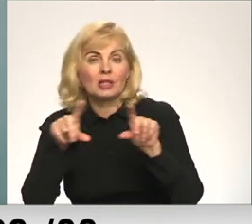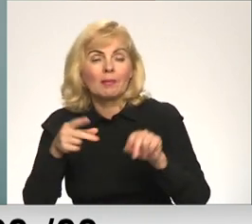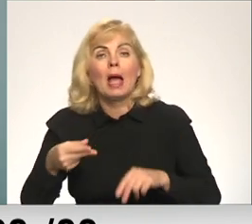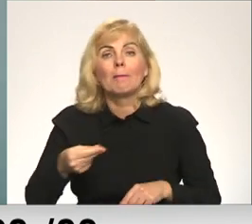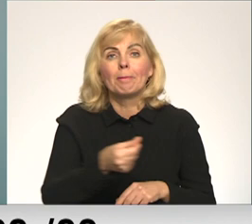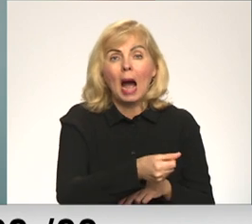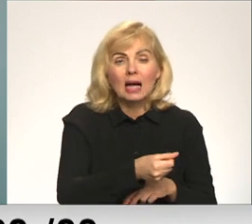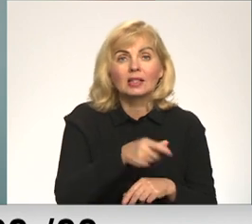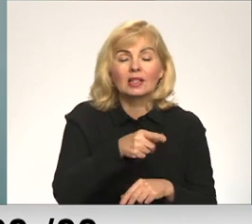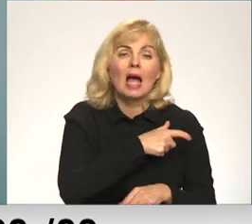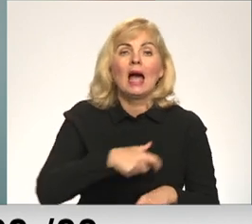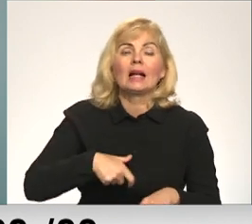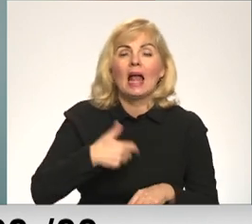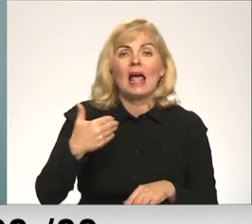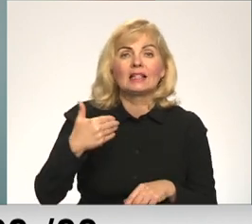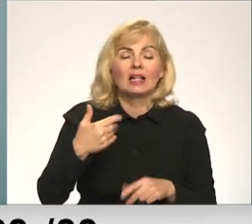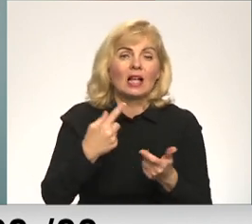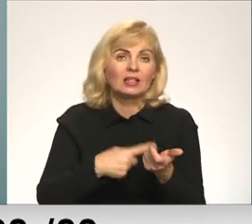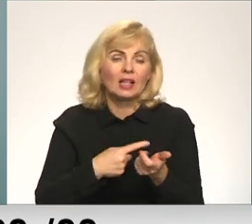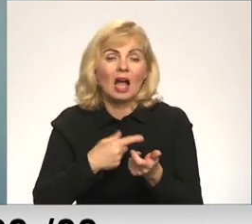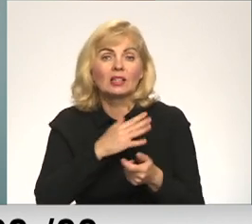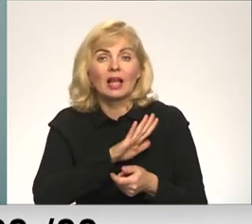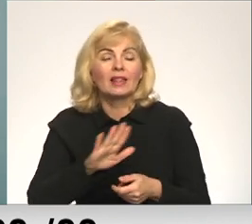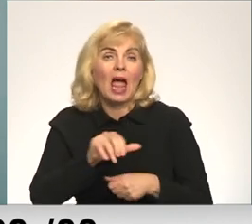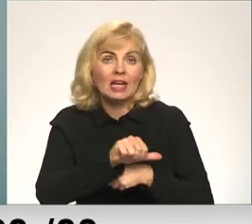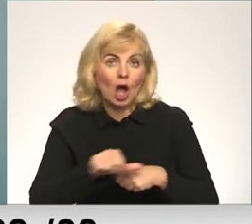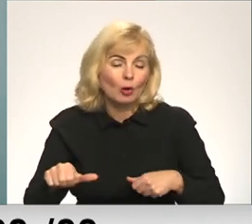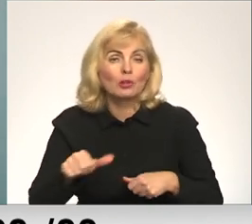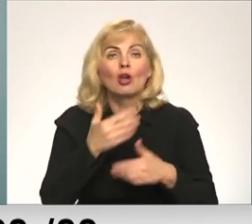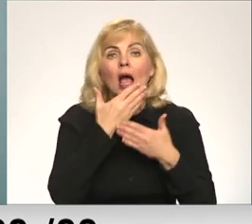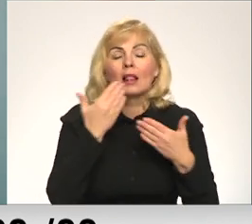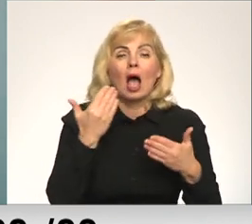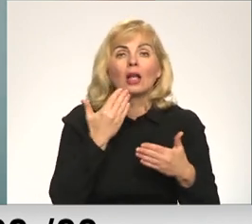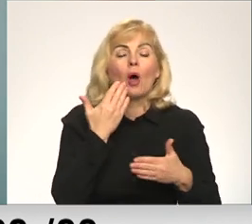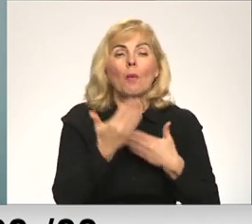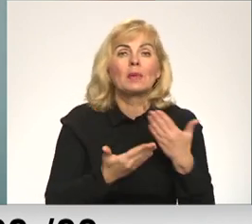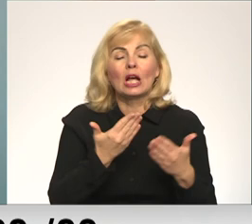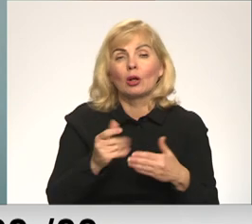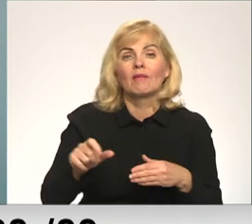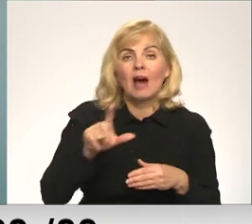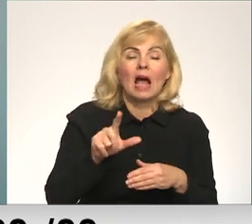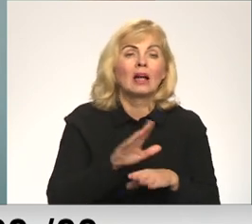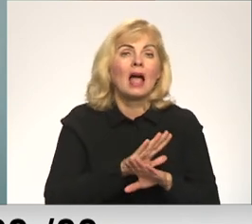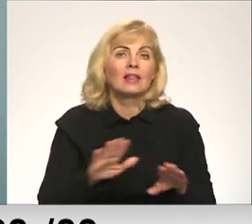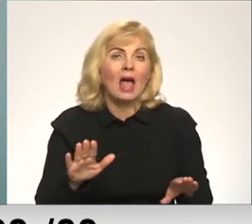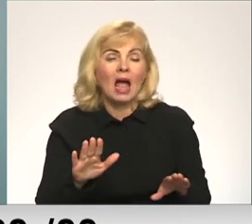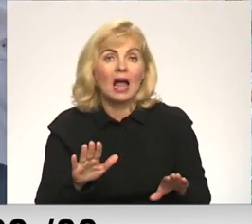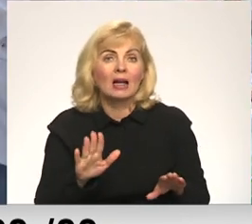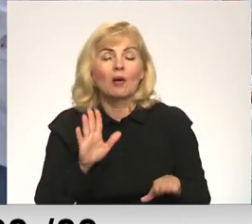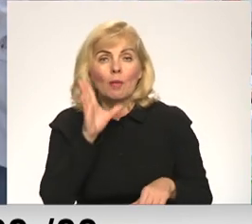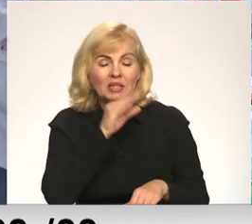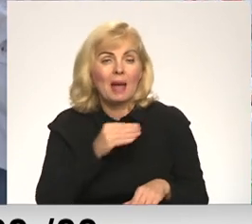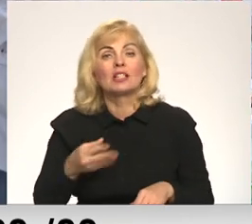maksas rezidentu skaits ir neierobežots un lai nav pieteikumu daudz vairāk nekā spēsim to